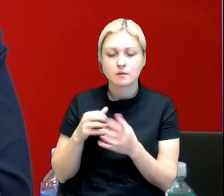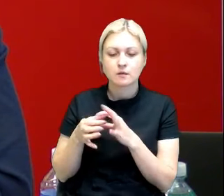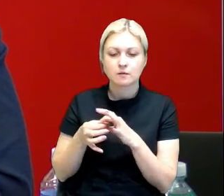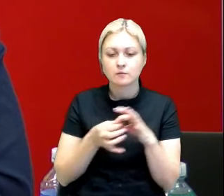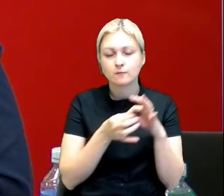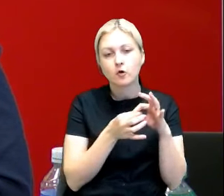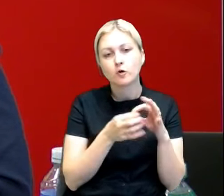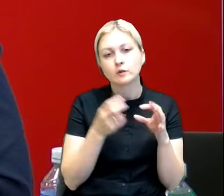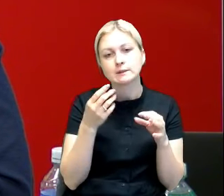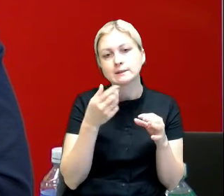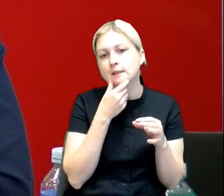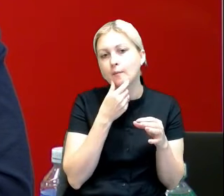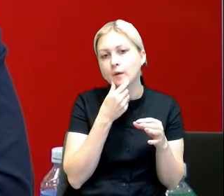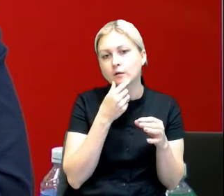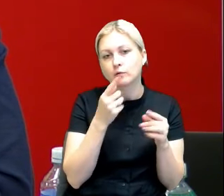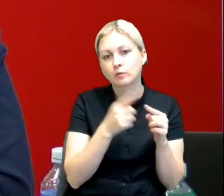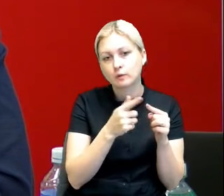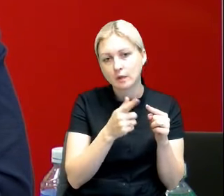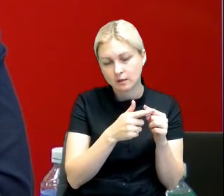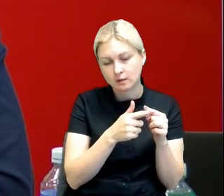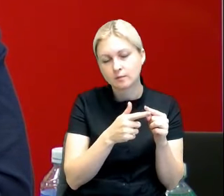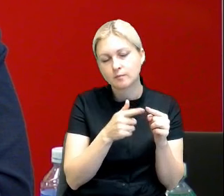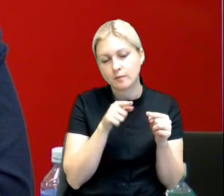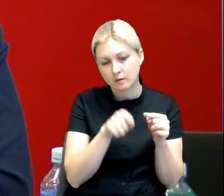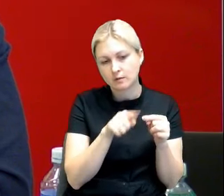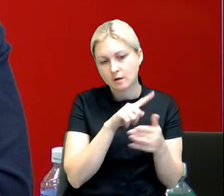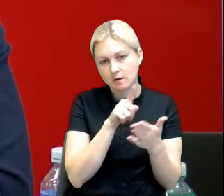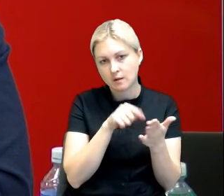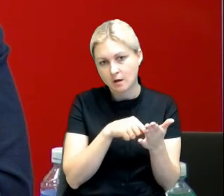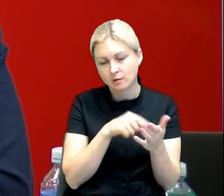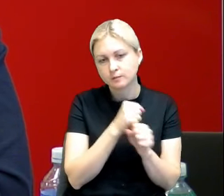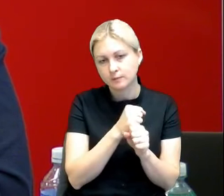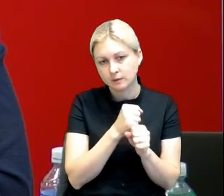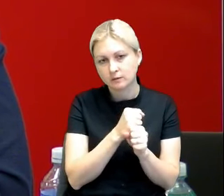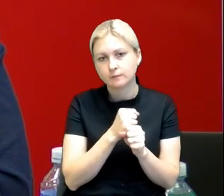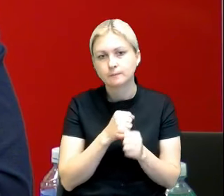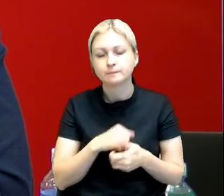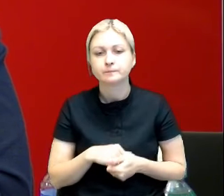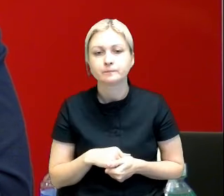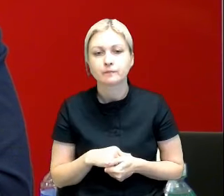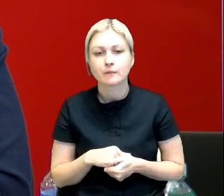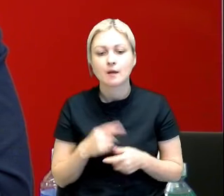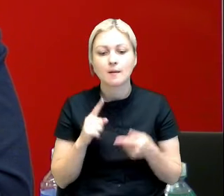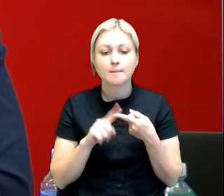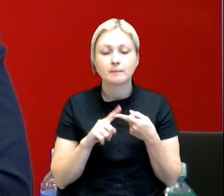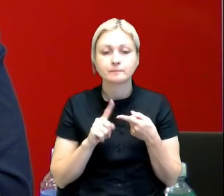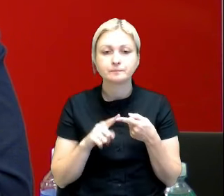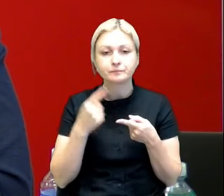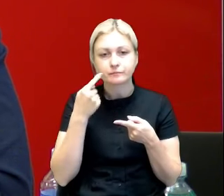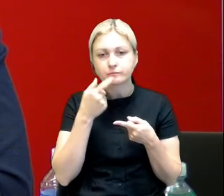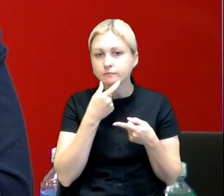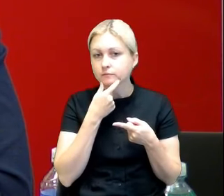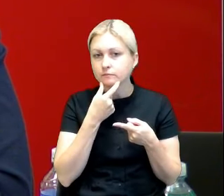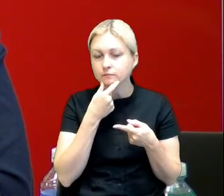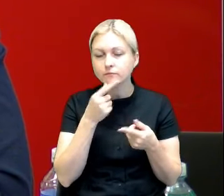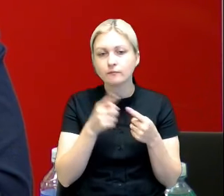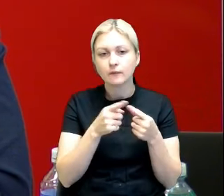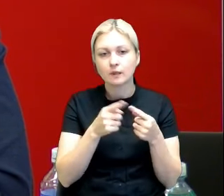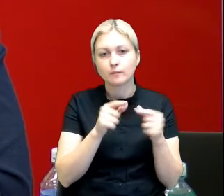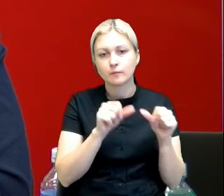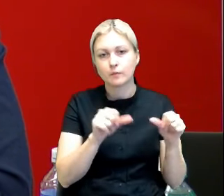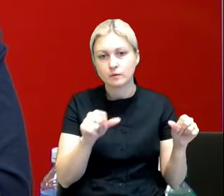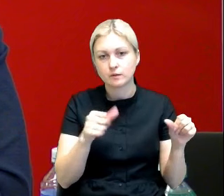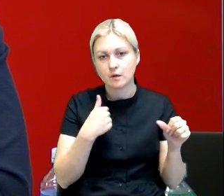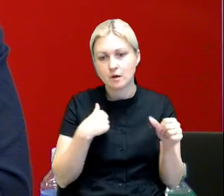a noriu pasakyti ir ir ir atkreipti dėmesį kad pirmas stebėtojų tarybos posėdis įvyko tada kada aš raštu